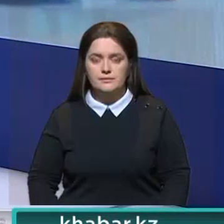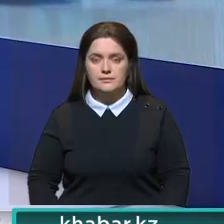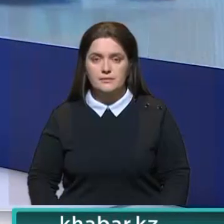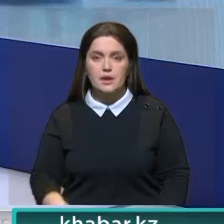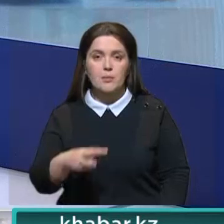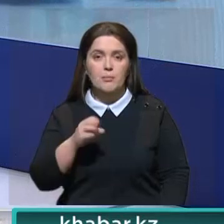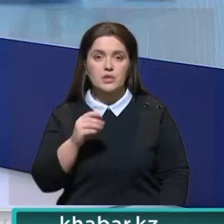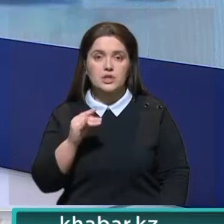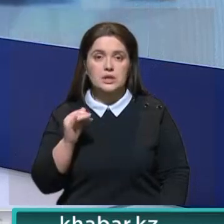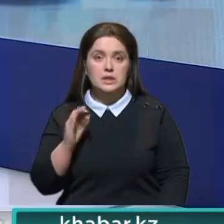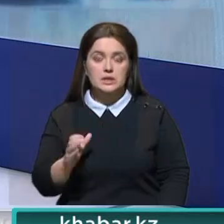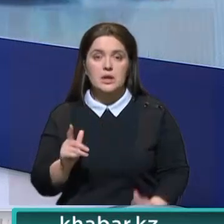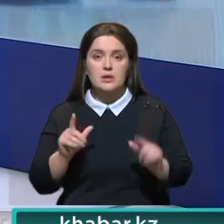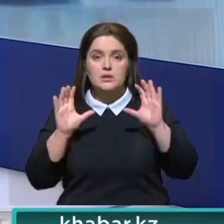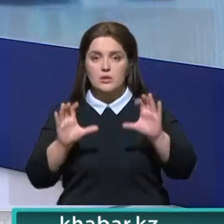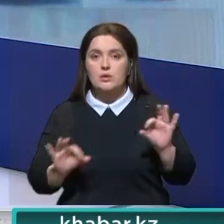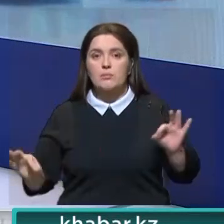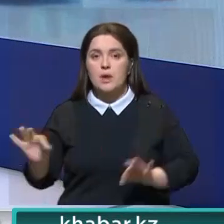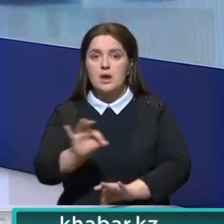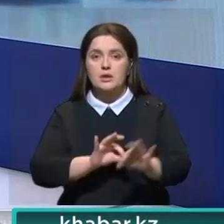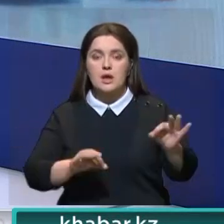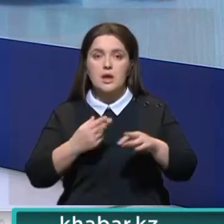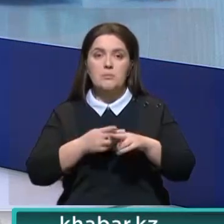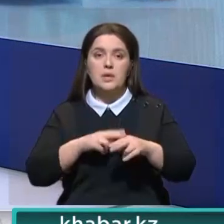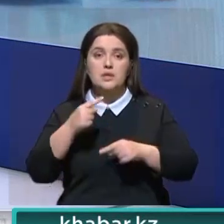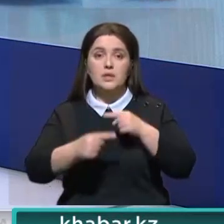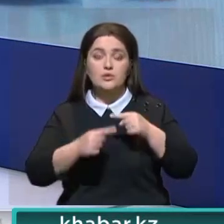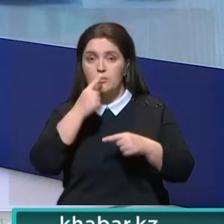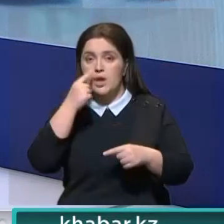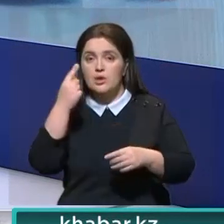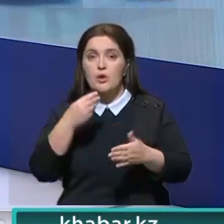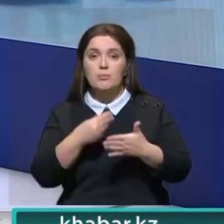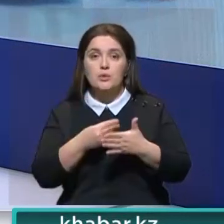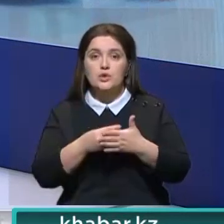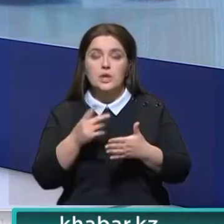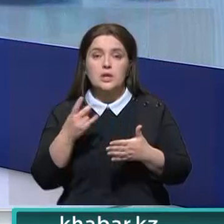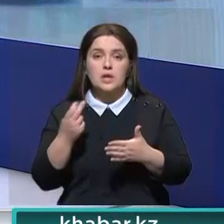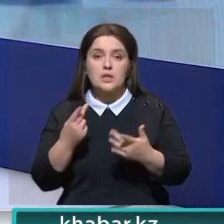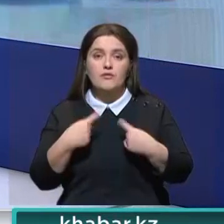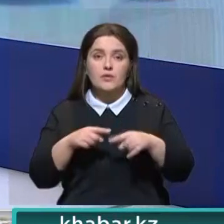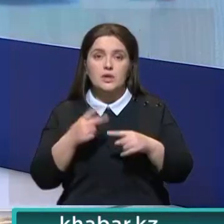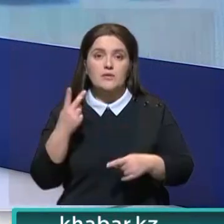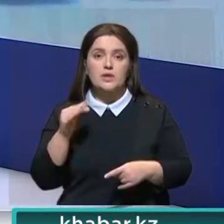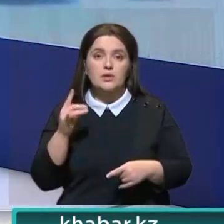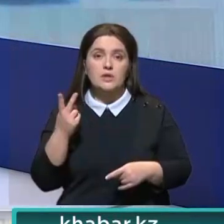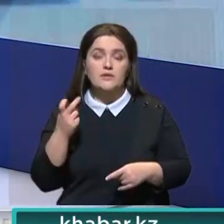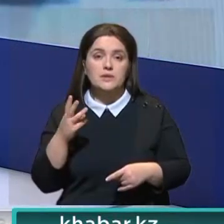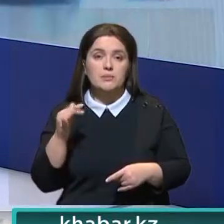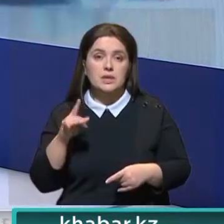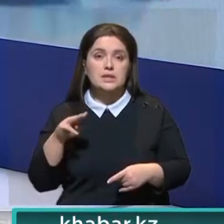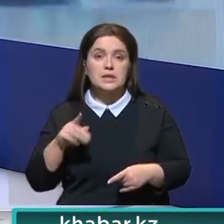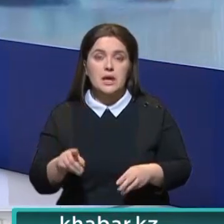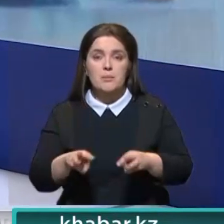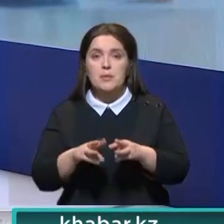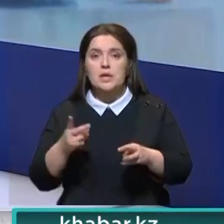Сегодня также мажилисмены одобрили законопроект о трансфертах. В следующем году бюджет республики получит из нацфонда 2 триллиона 200 миллиардов